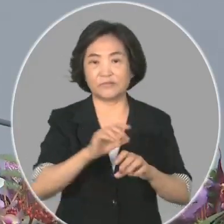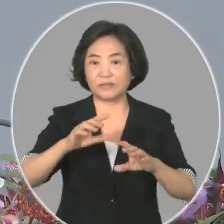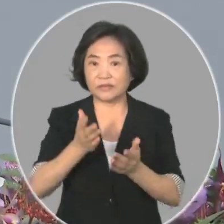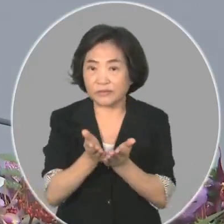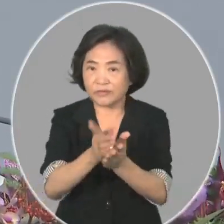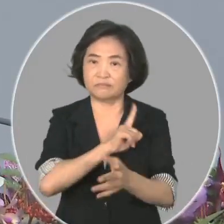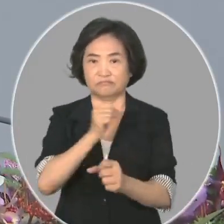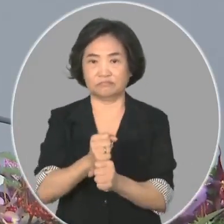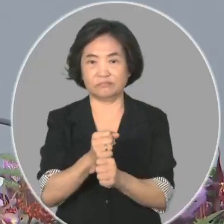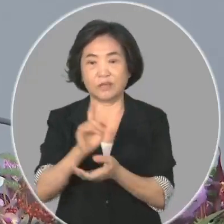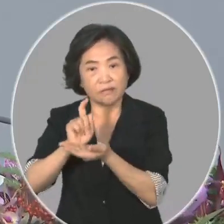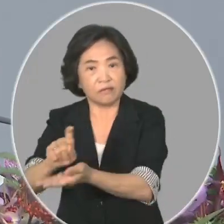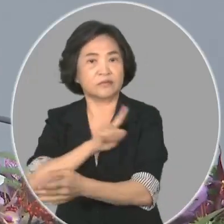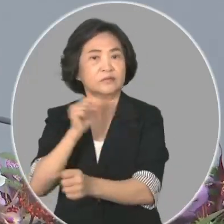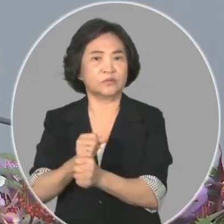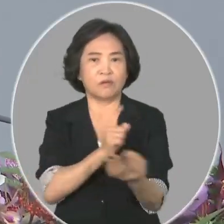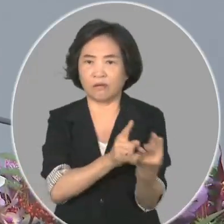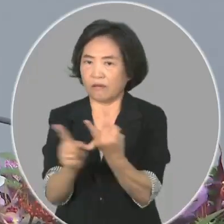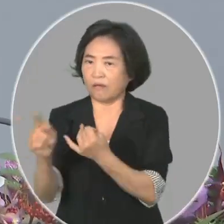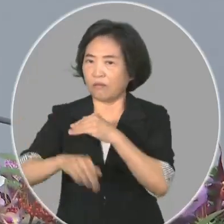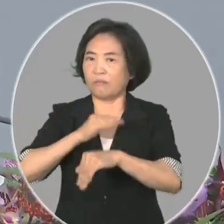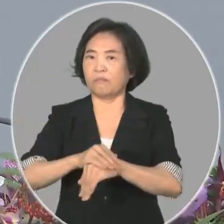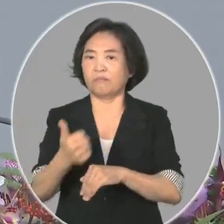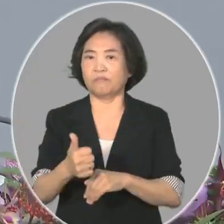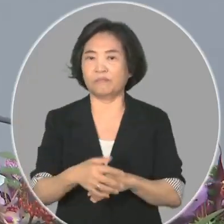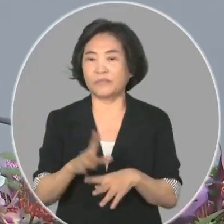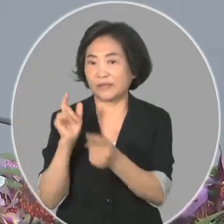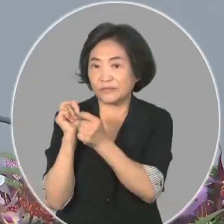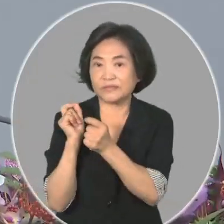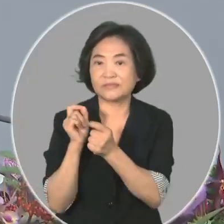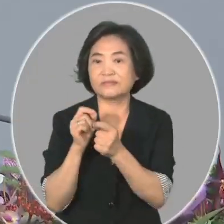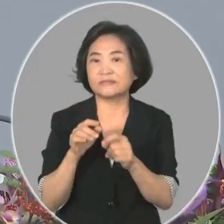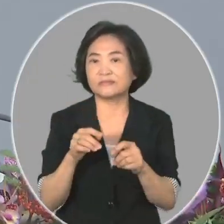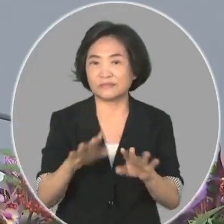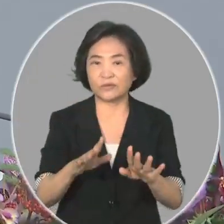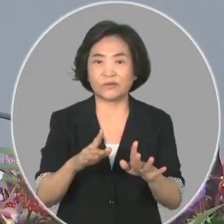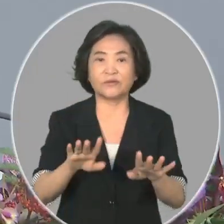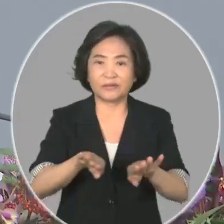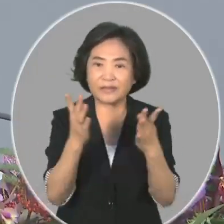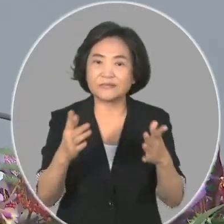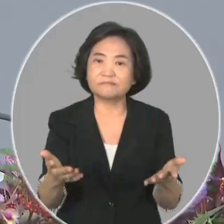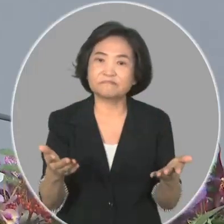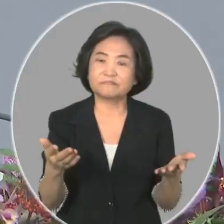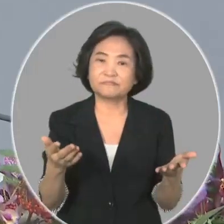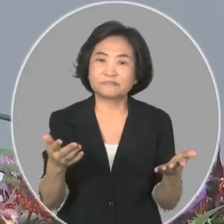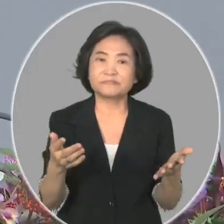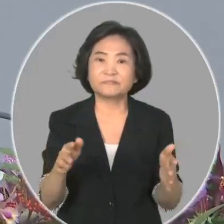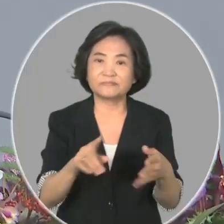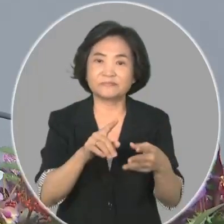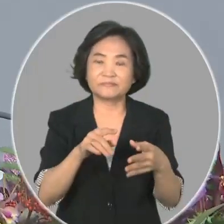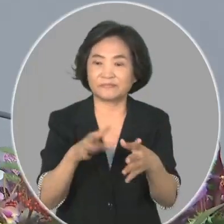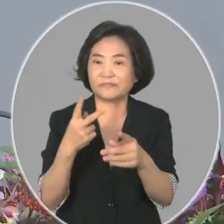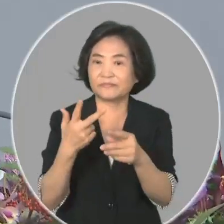有具体的成果，潜舰国造也如期的推动当中。两周